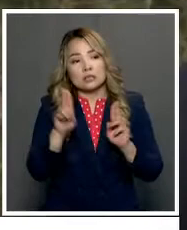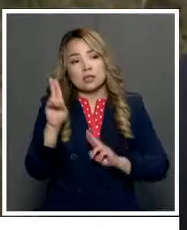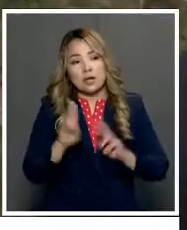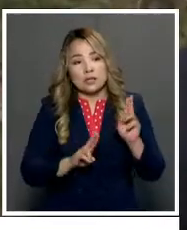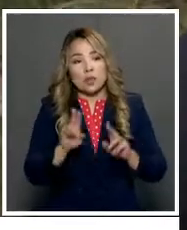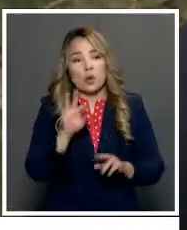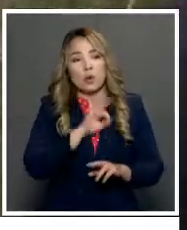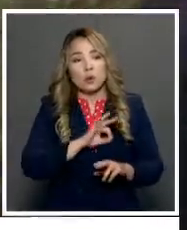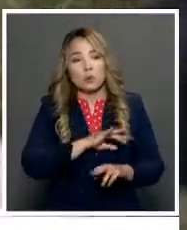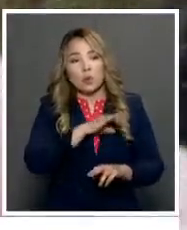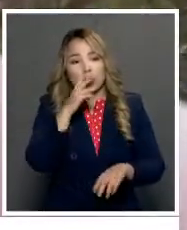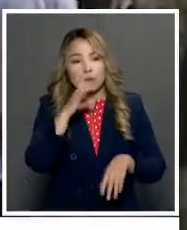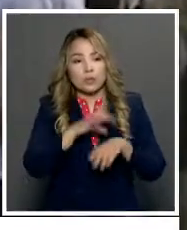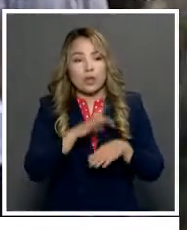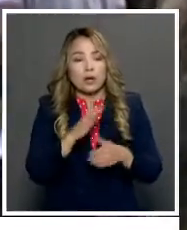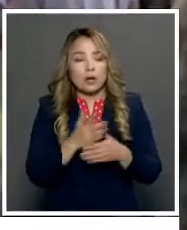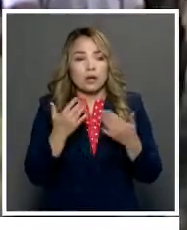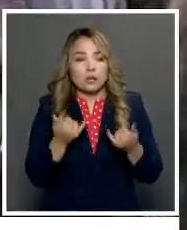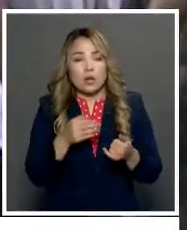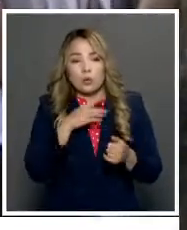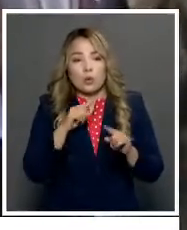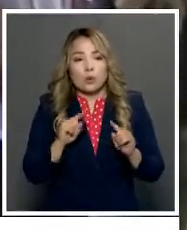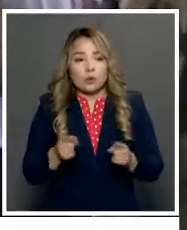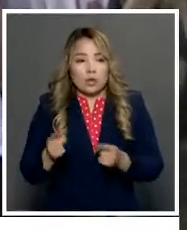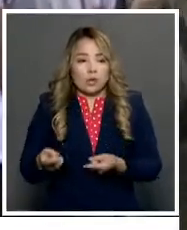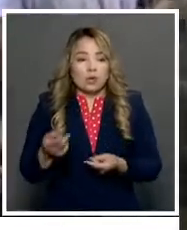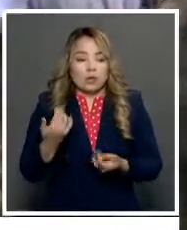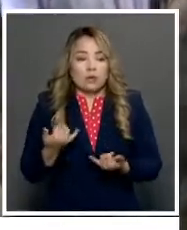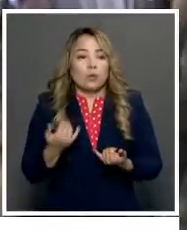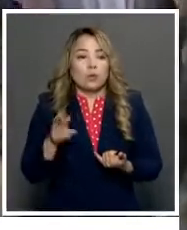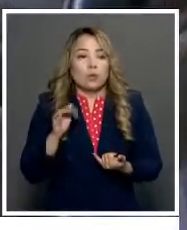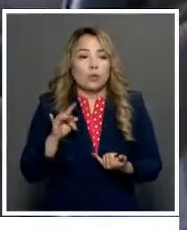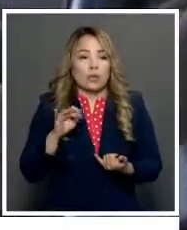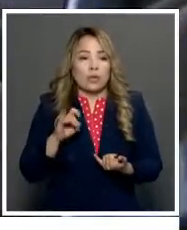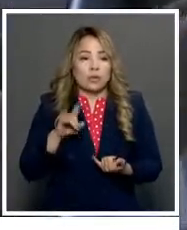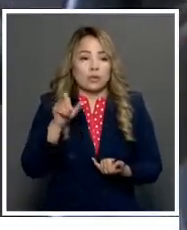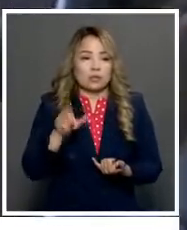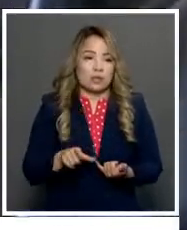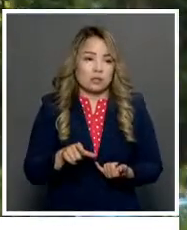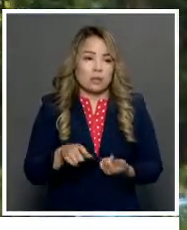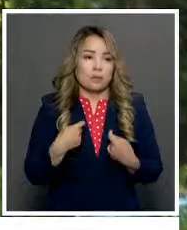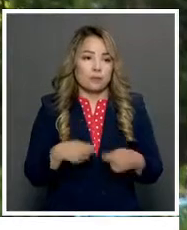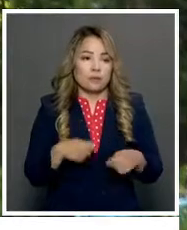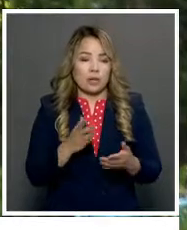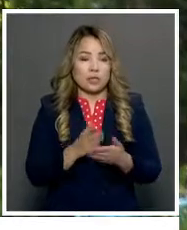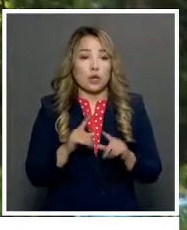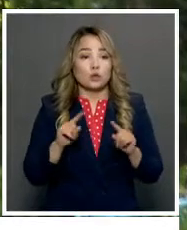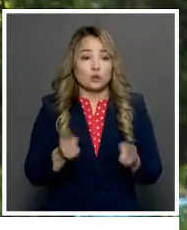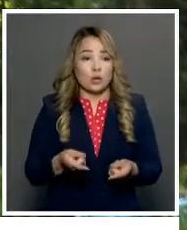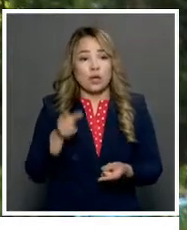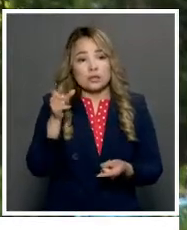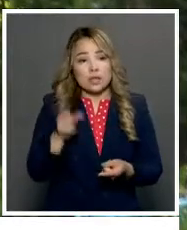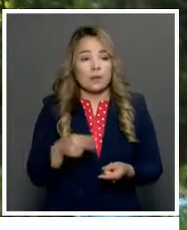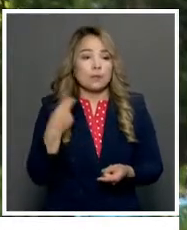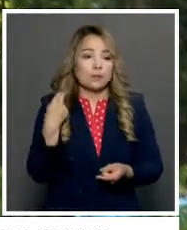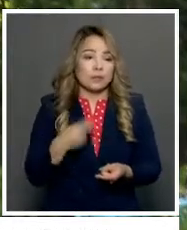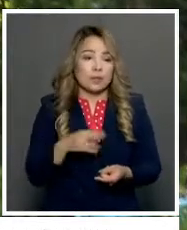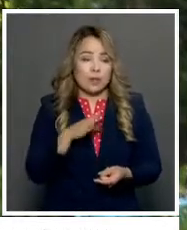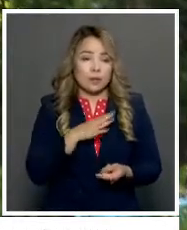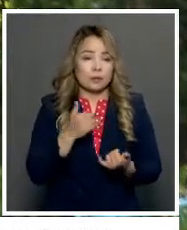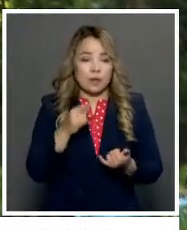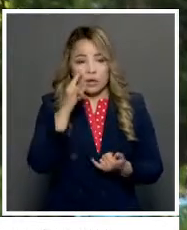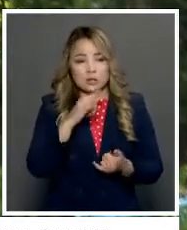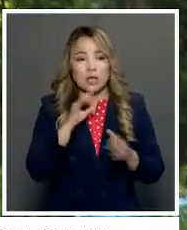көп қолданылады. Бірақ негізінен ең көп ұсталатын да осы курьерлер. Ұсталғандар қамауға алынды. Қазақстан Республикасының